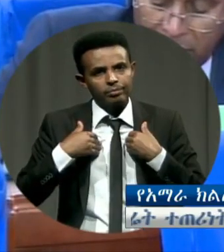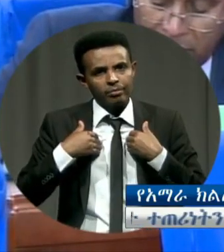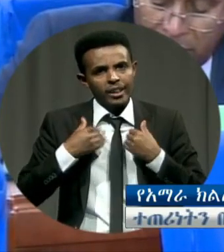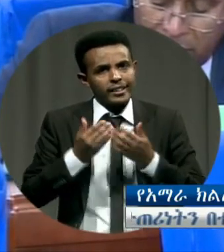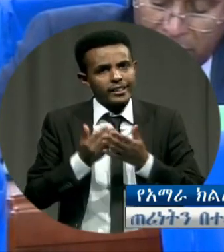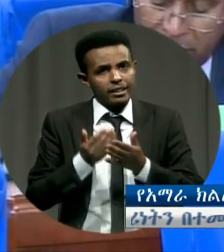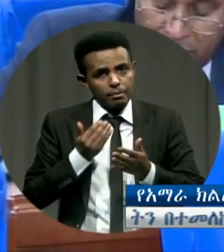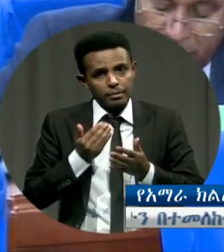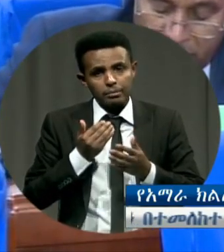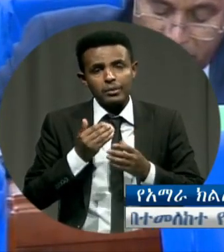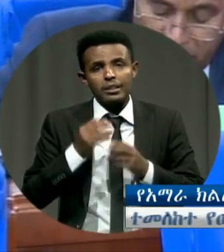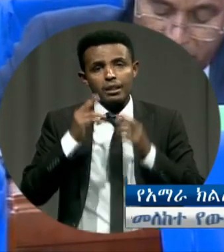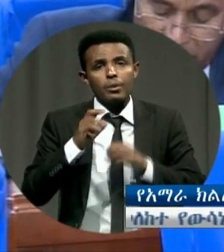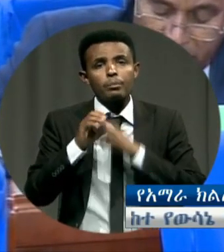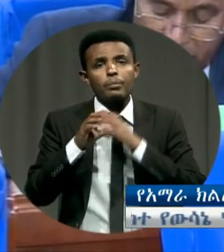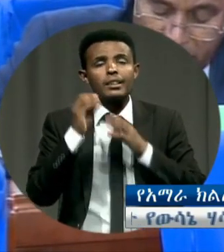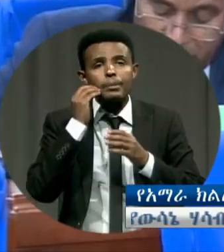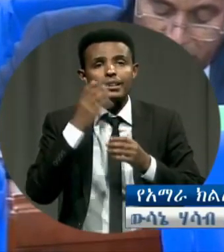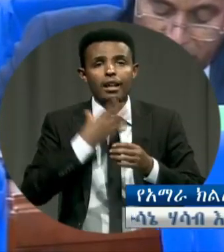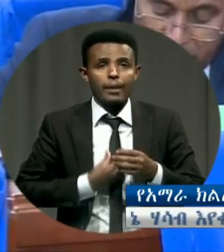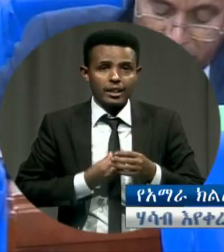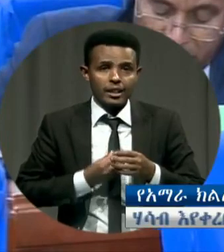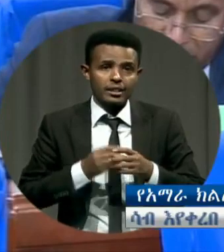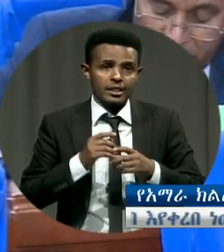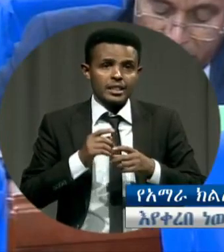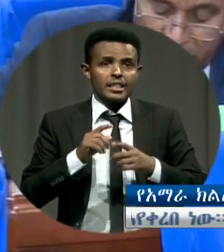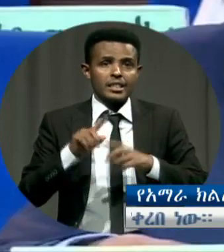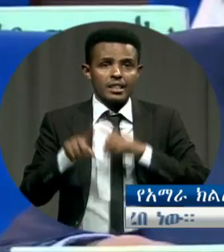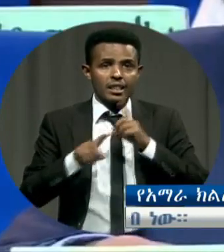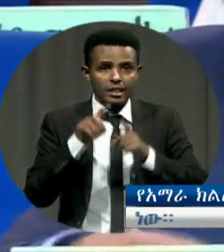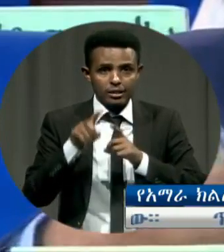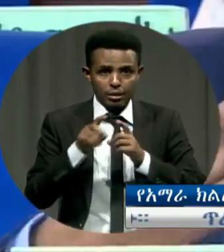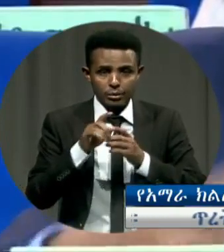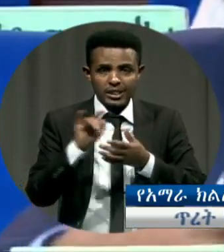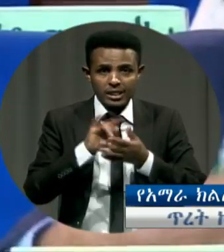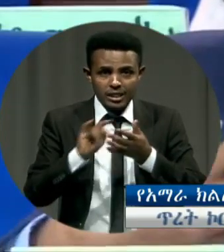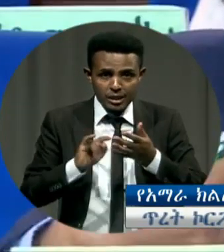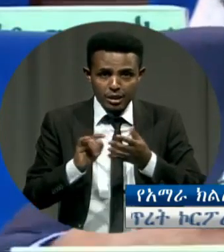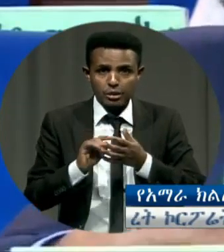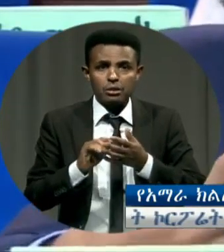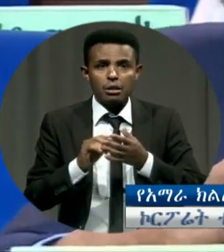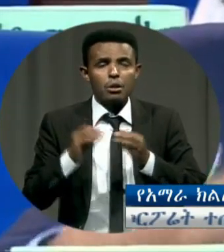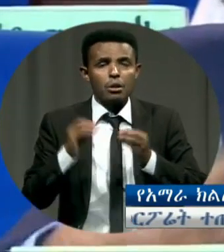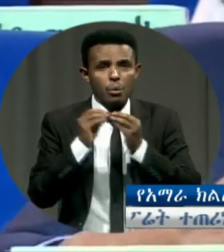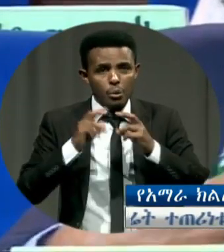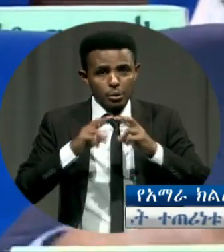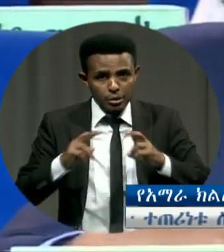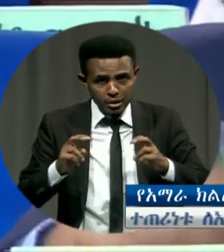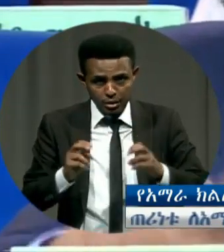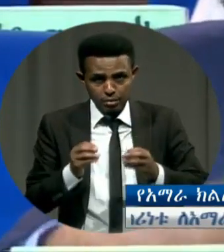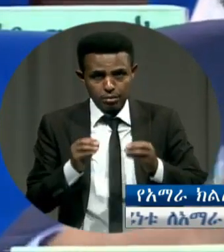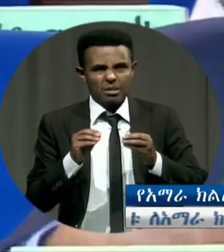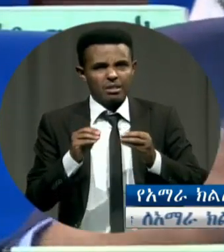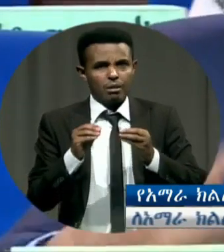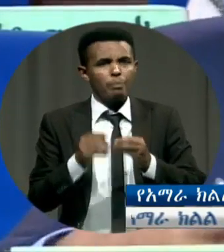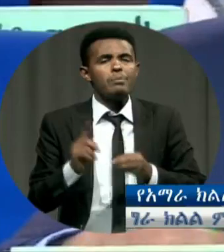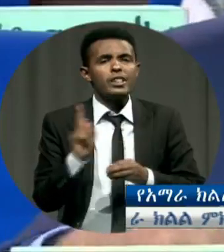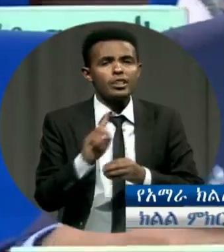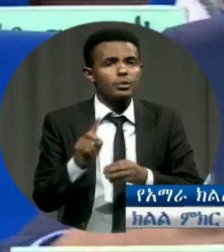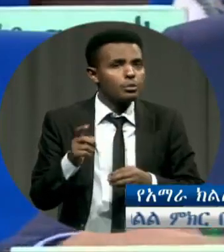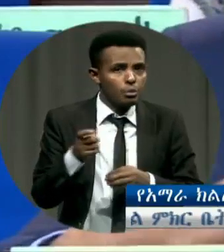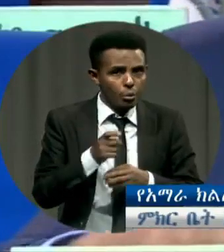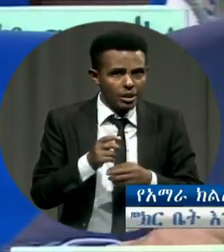ቅድምም በምክር ቤት አባላት የተነሳው ዝርዝር የኦዲት ሪፖርት እንኳን ባይቀር አሁን በተጨባጭ ያለው ሀብትና ንብረት፣ ቋሚ ተንቀሳቃሽ ሀብት ንብረቱ ምን